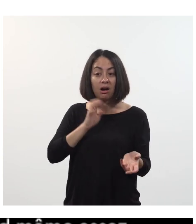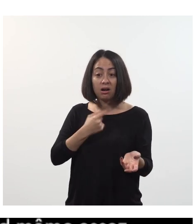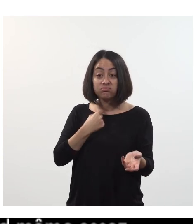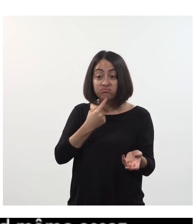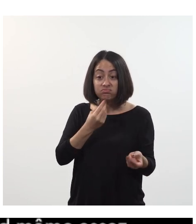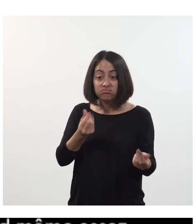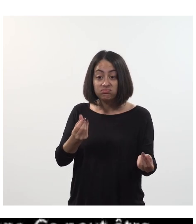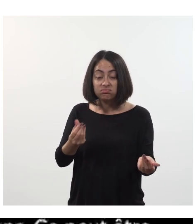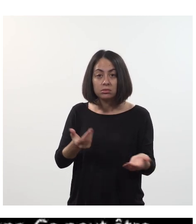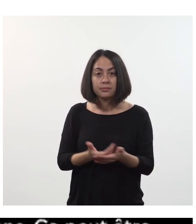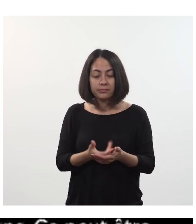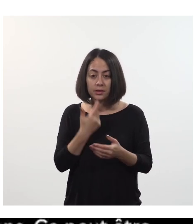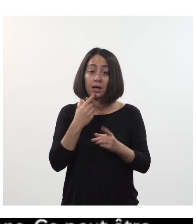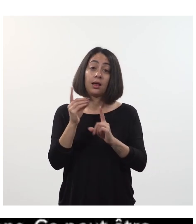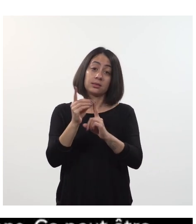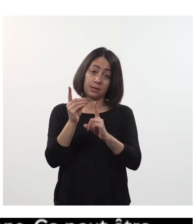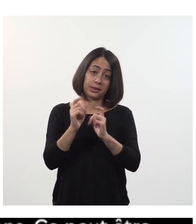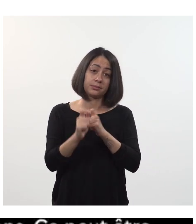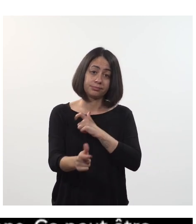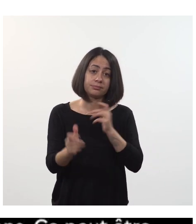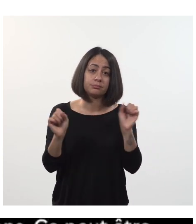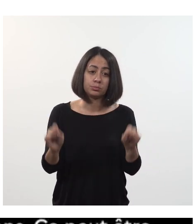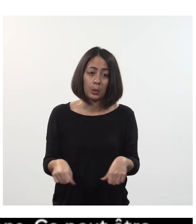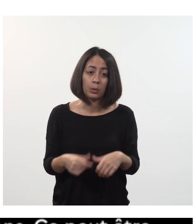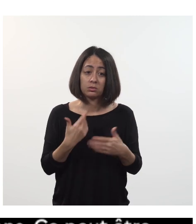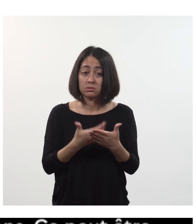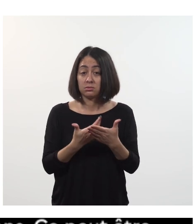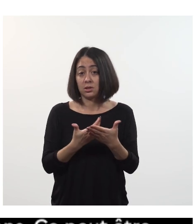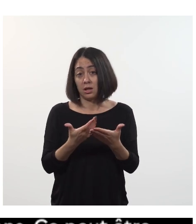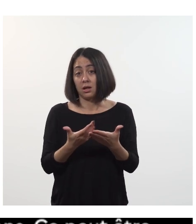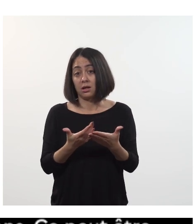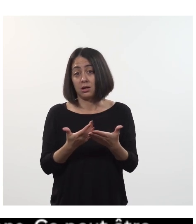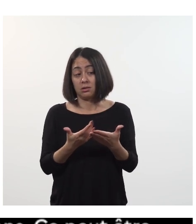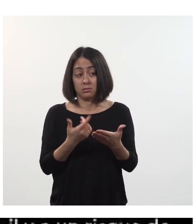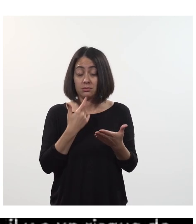L'impact, bien sûr, du diabète aussi, toujours pareil, ça c'est dans les deux